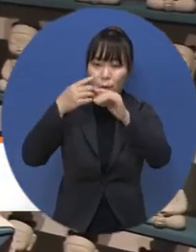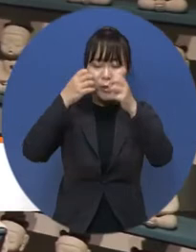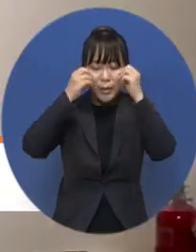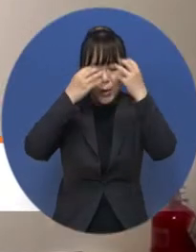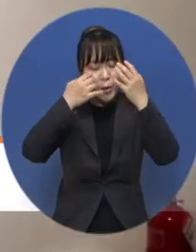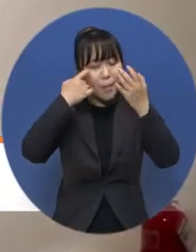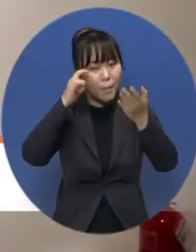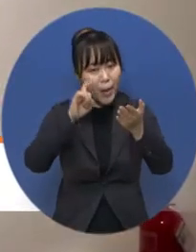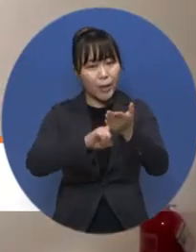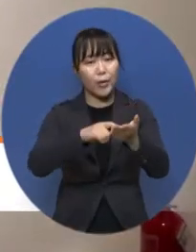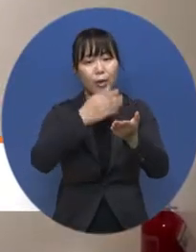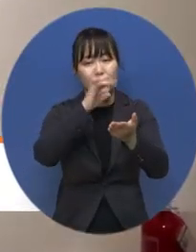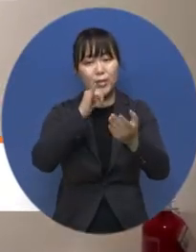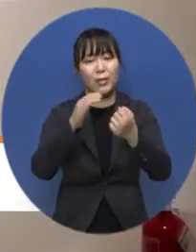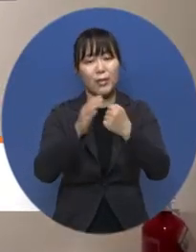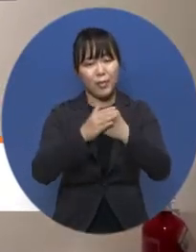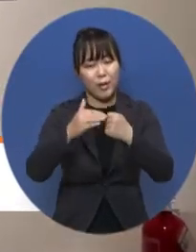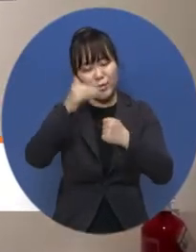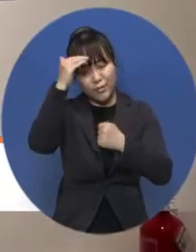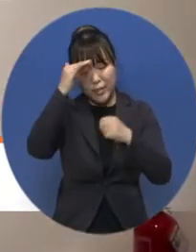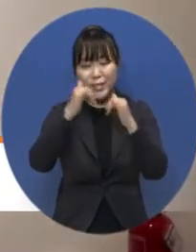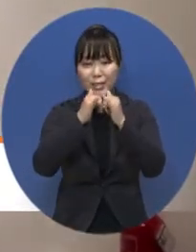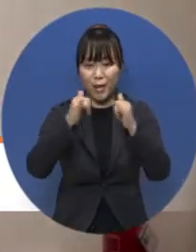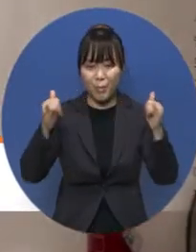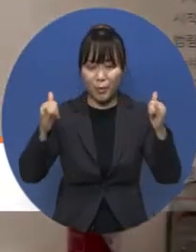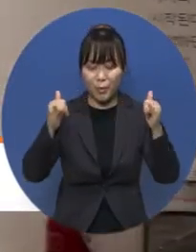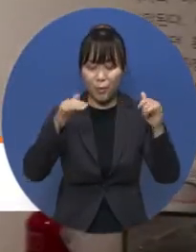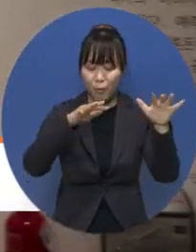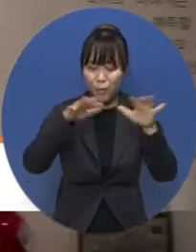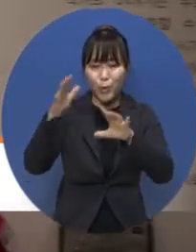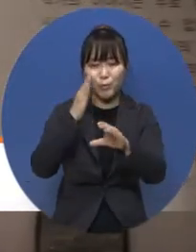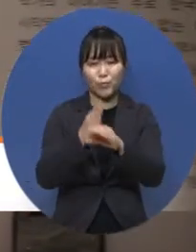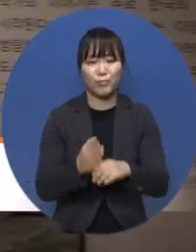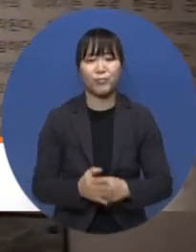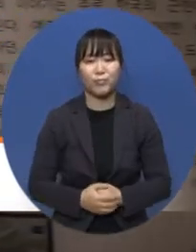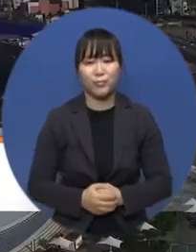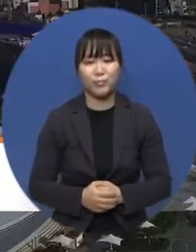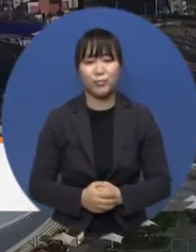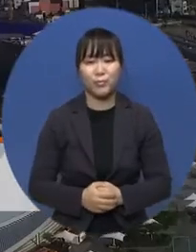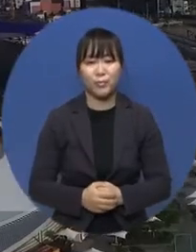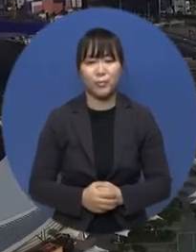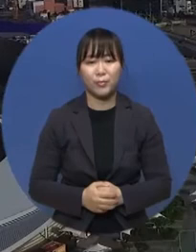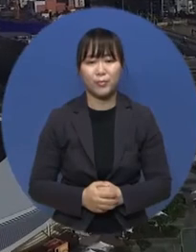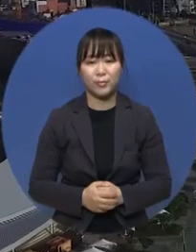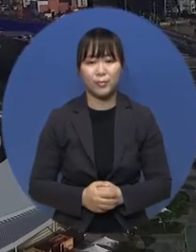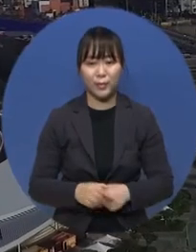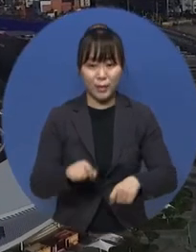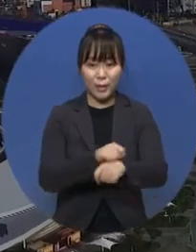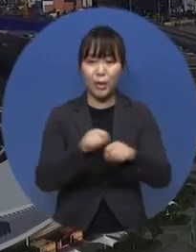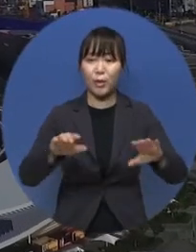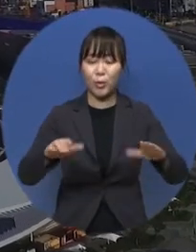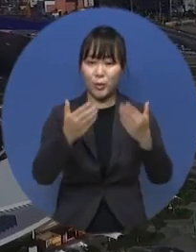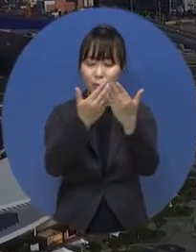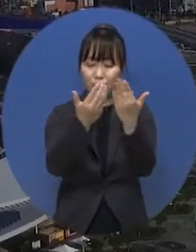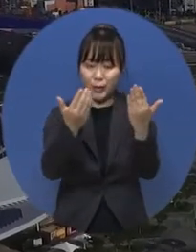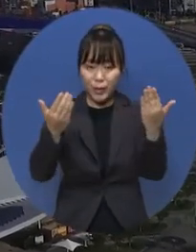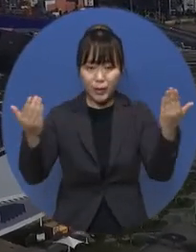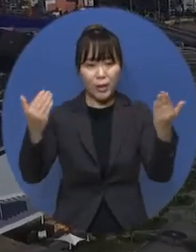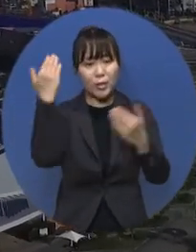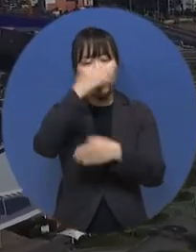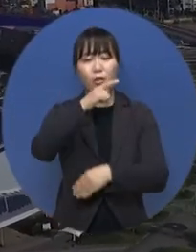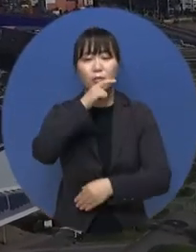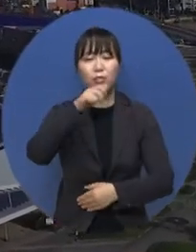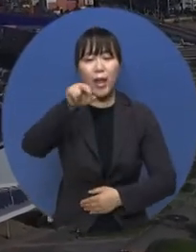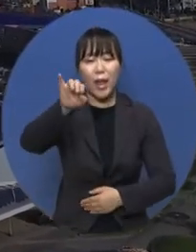수 있게 해 관람객들의 시선을 끌었습니다. 특히 이번 전시로 여수